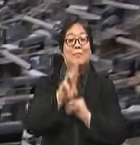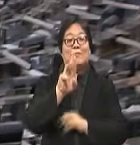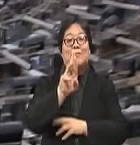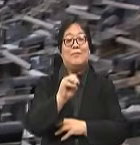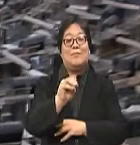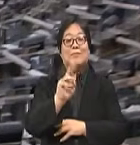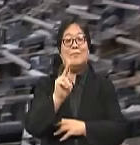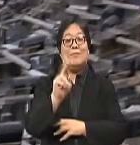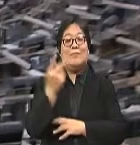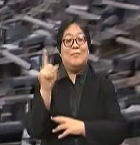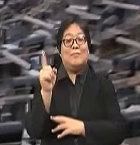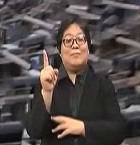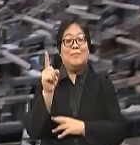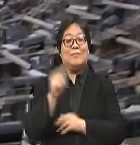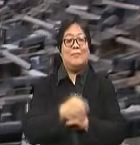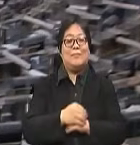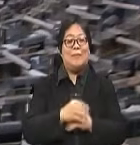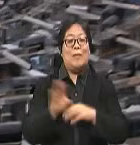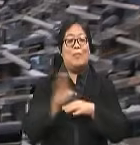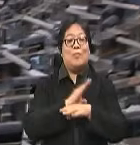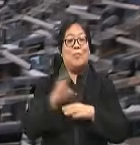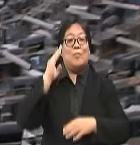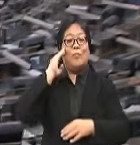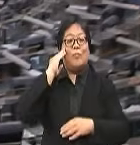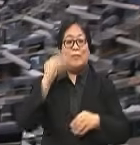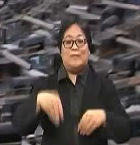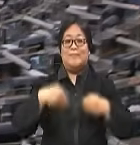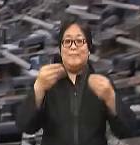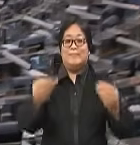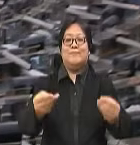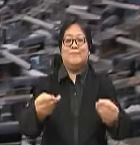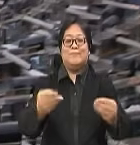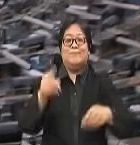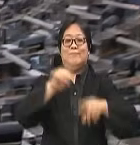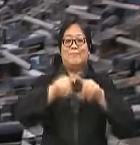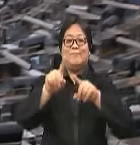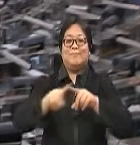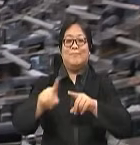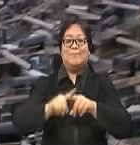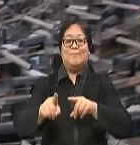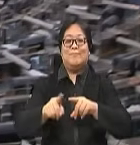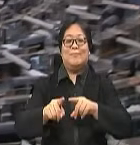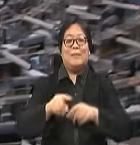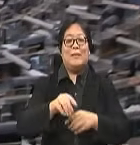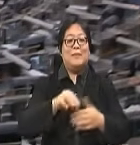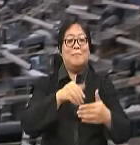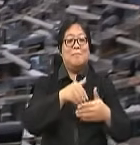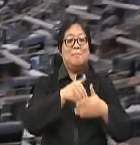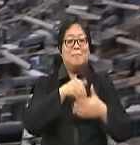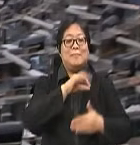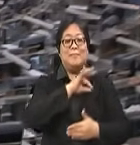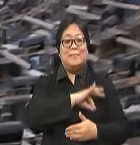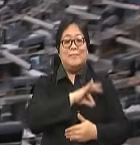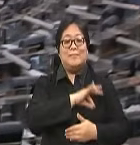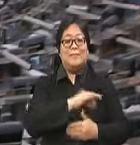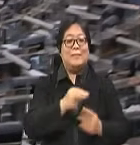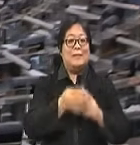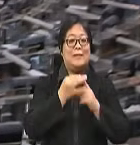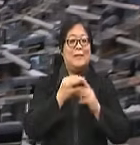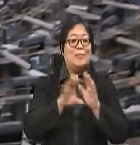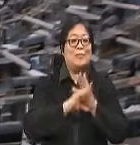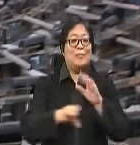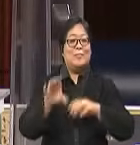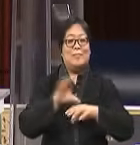ma-11 pesawat Bumiputera telah diberi berbagai jenis desain tifrus Hai seperti